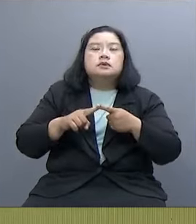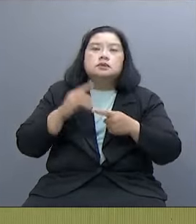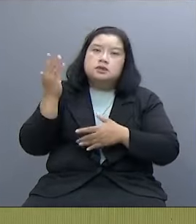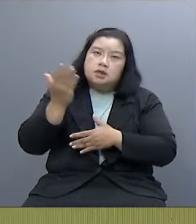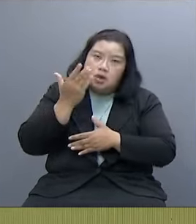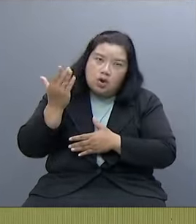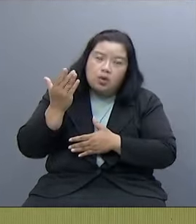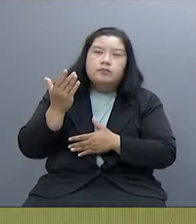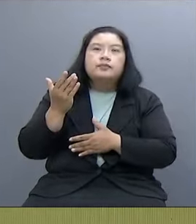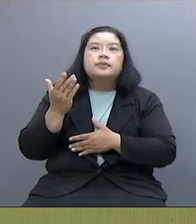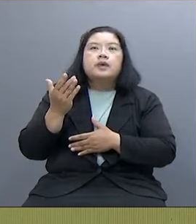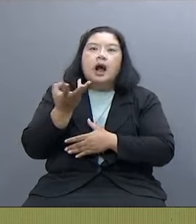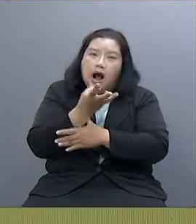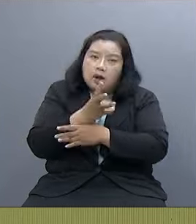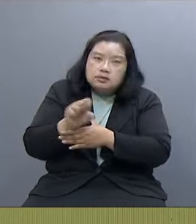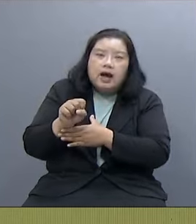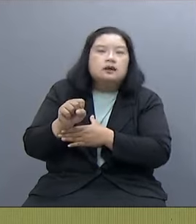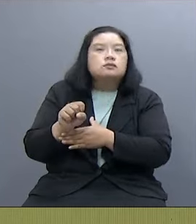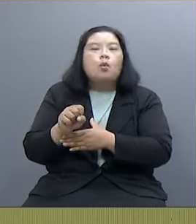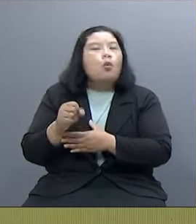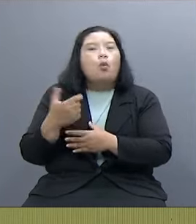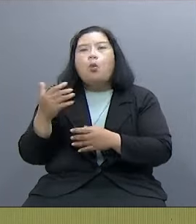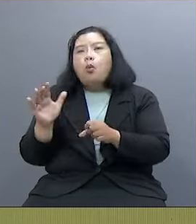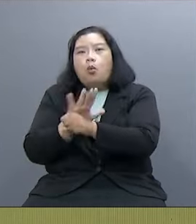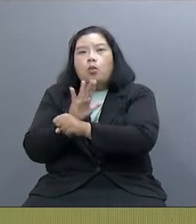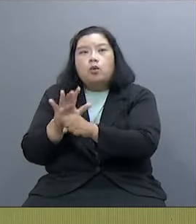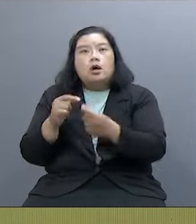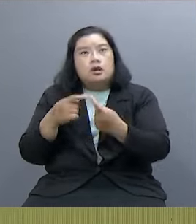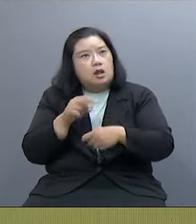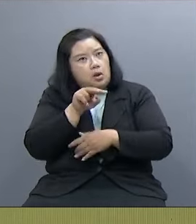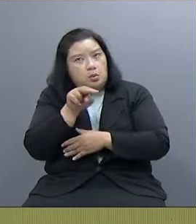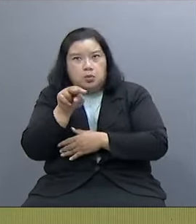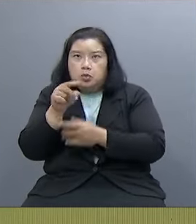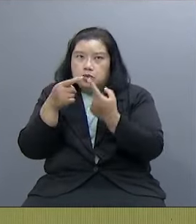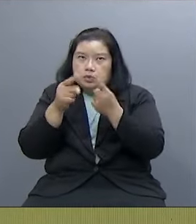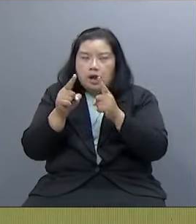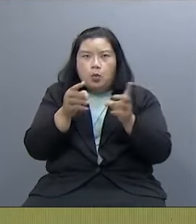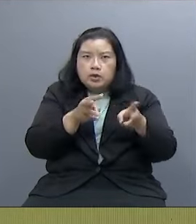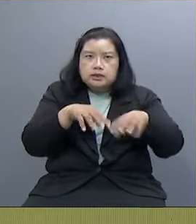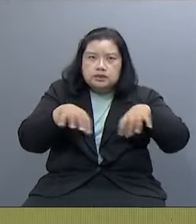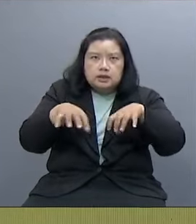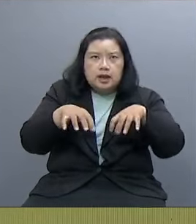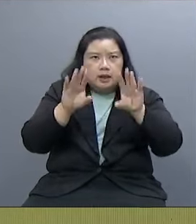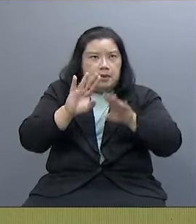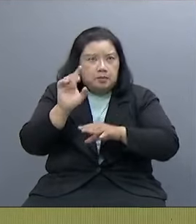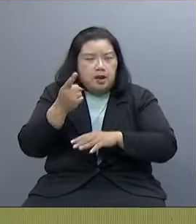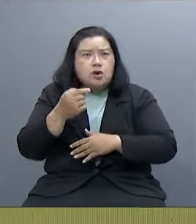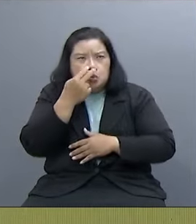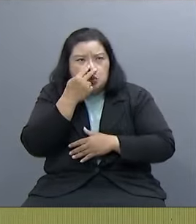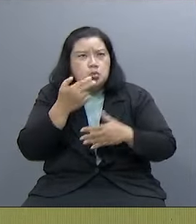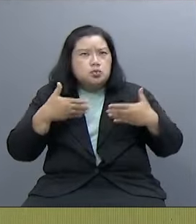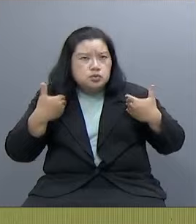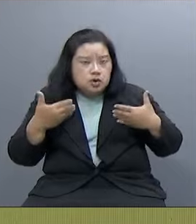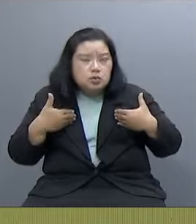กหนึ่งสิ่งสำคัญเนี่ยปีนี้หลายท่านอาจจะเห็นว่ามันมีความเปลี่ยนแปลงเรื่องของการจัดงานมันเป็นรูปแบบเฟสติวัลมากขึ้นมี